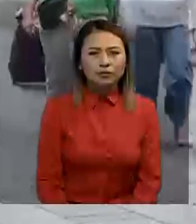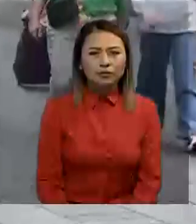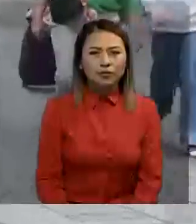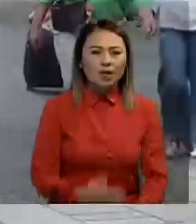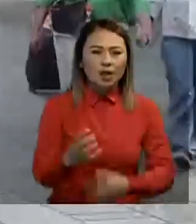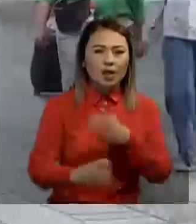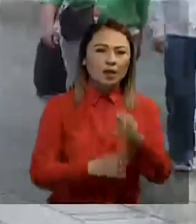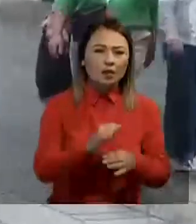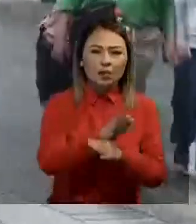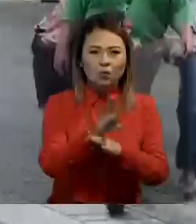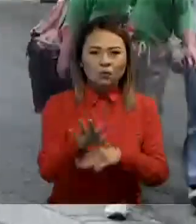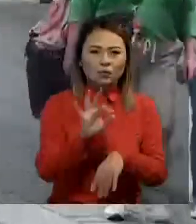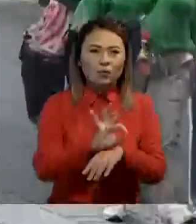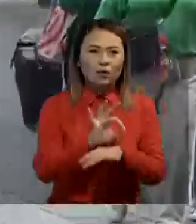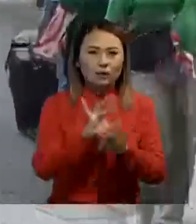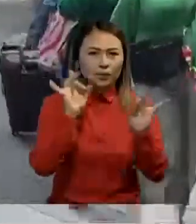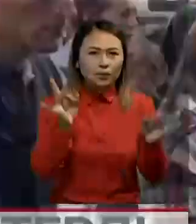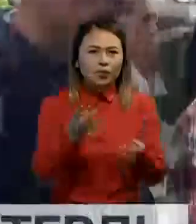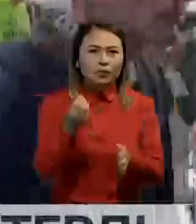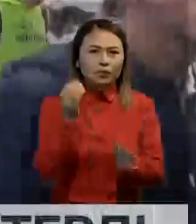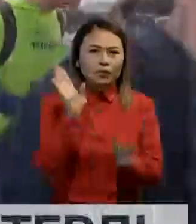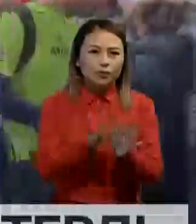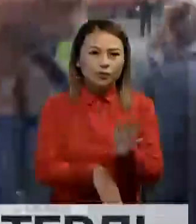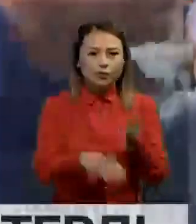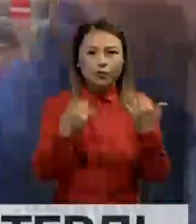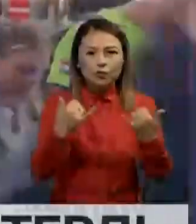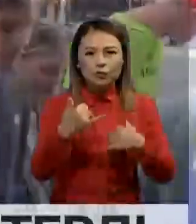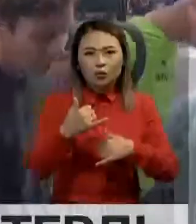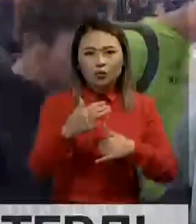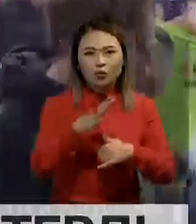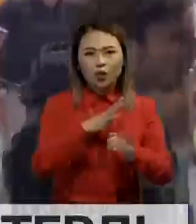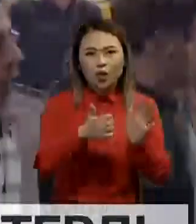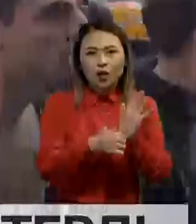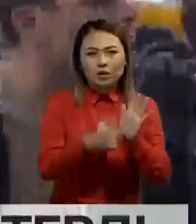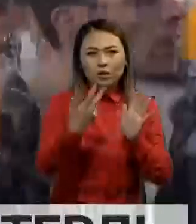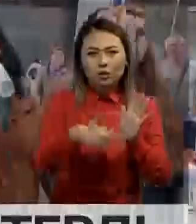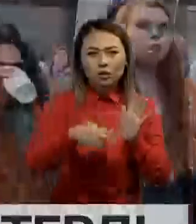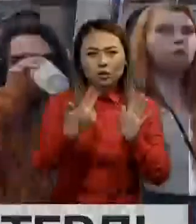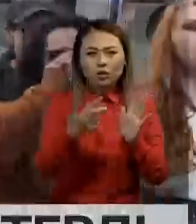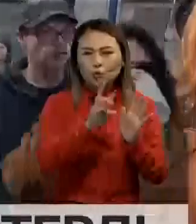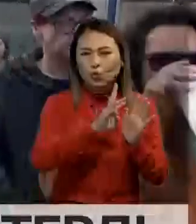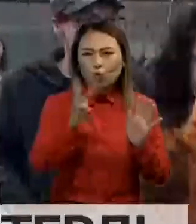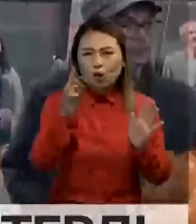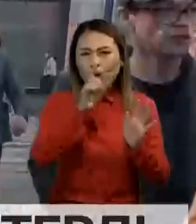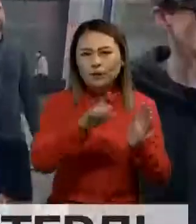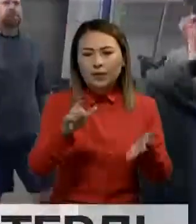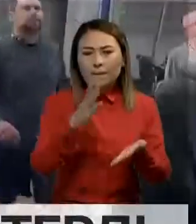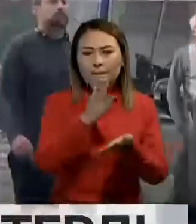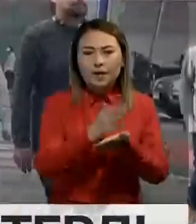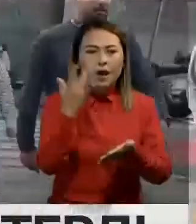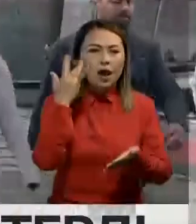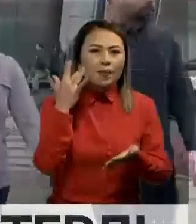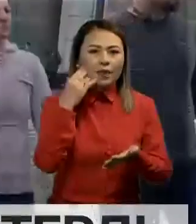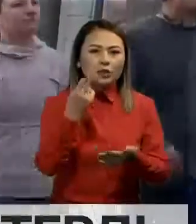Әлемде коронавирус инфекциясын жұқтырғандар саны қайта өсіп келеді. Індет ілмегіне 633 миллионға жуық адам ілінген. Бұл